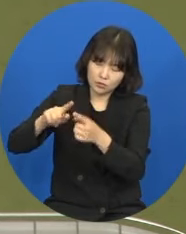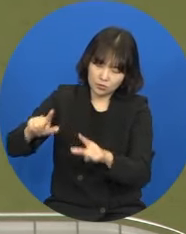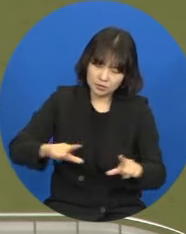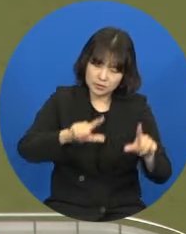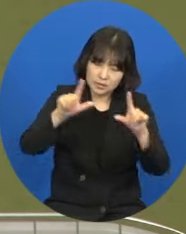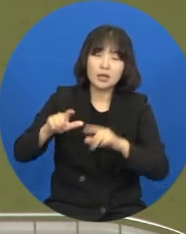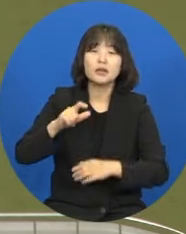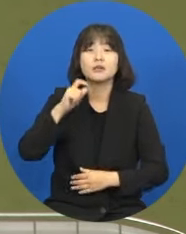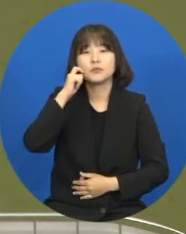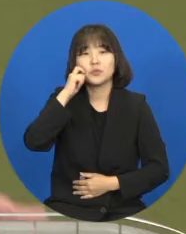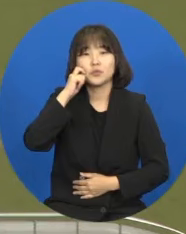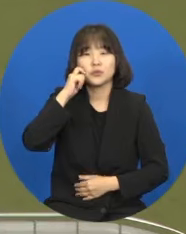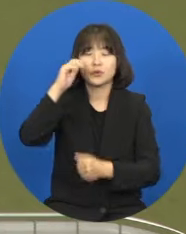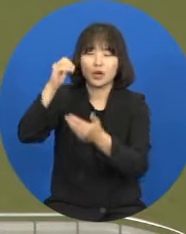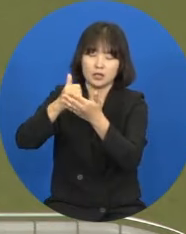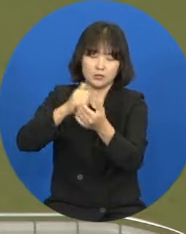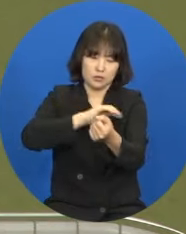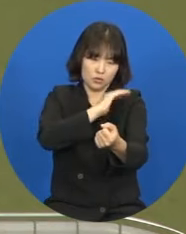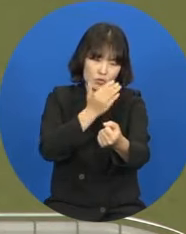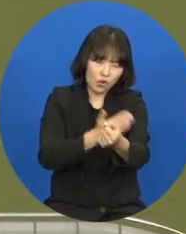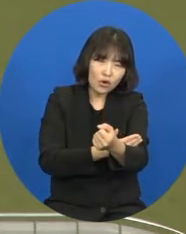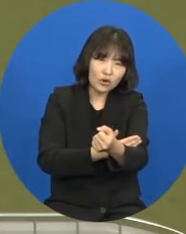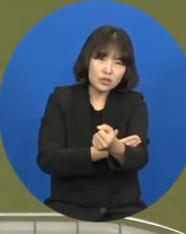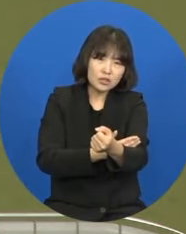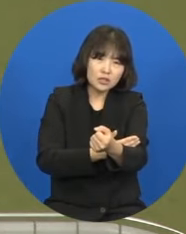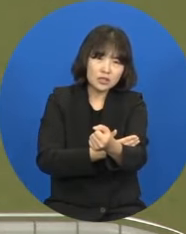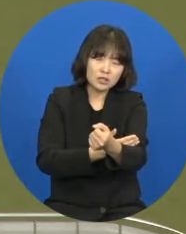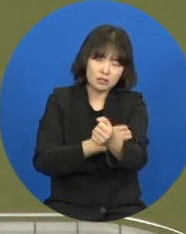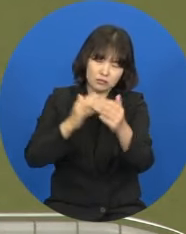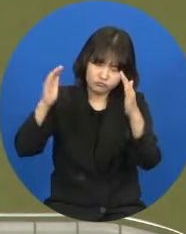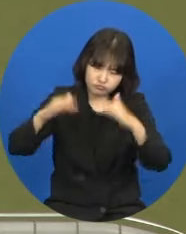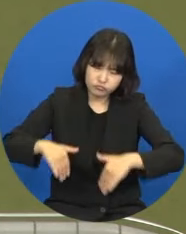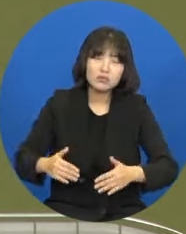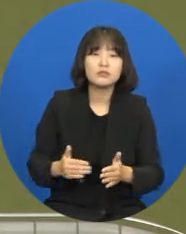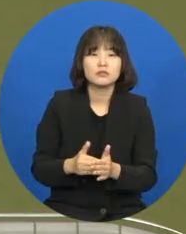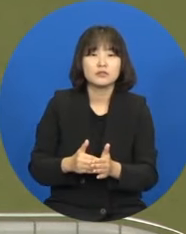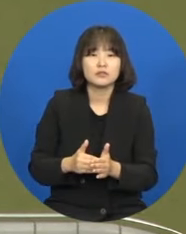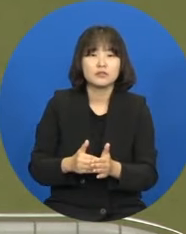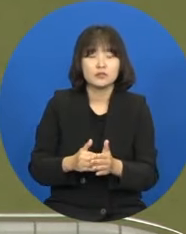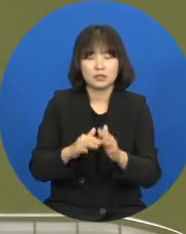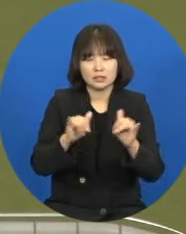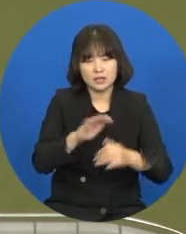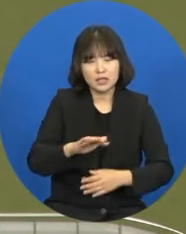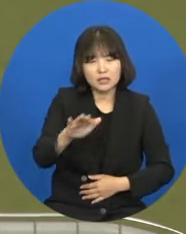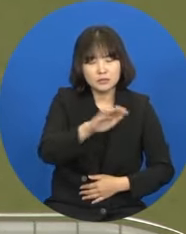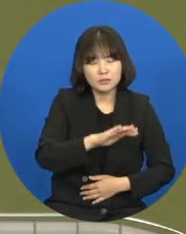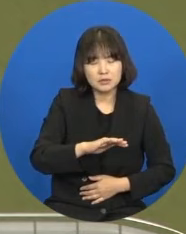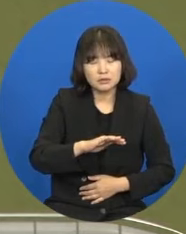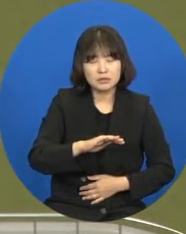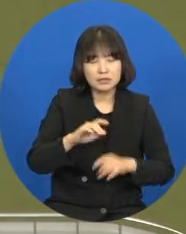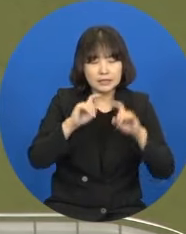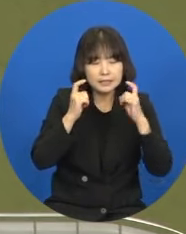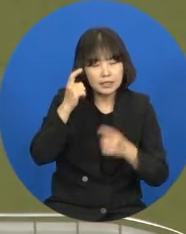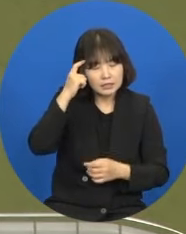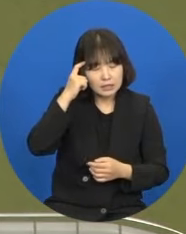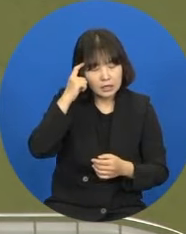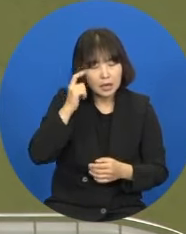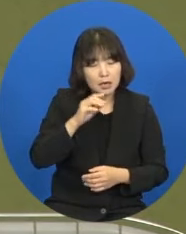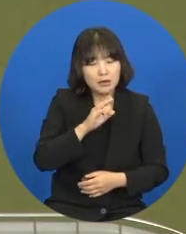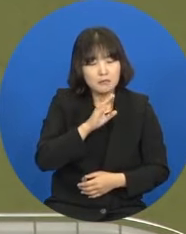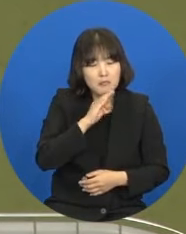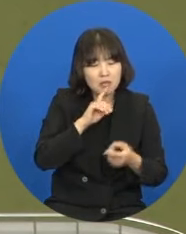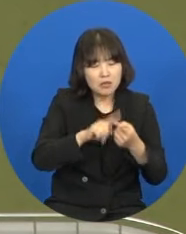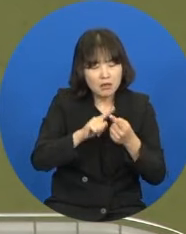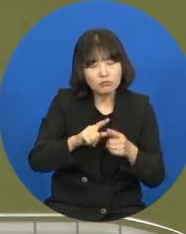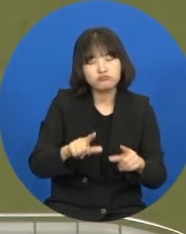못하여서 하나의가 성 지고 말았습니다 이제는 사람들이 자기 소견에 오른 대로 살아가는 그런 시대로